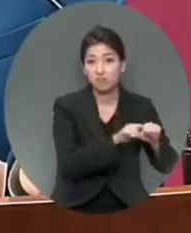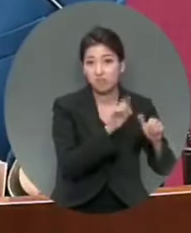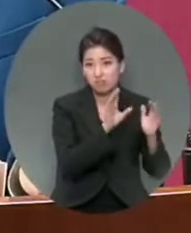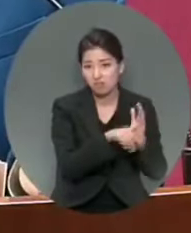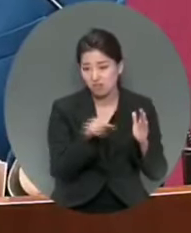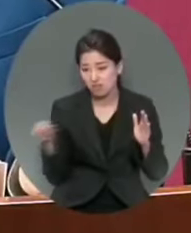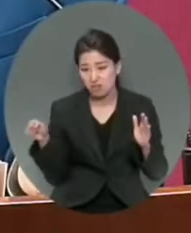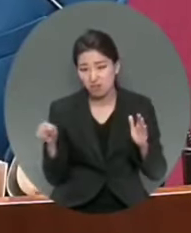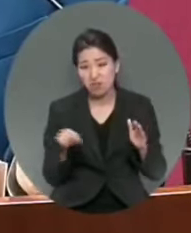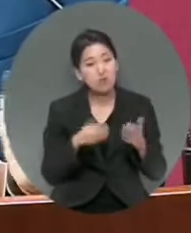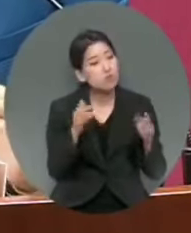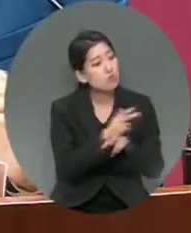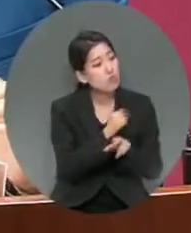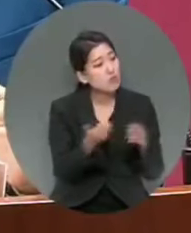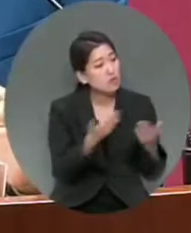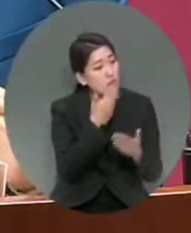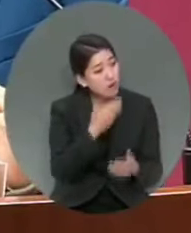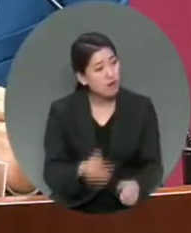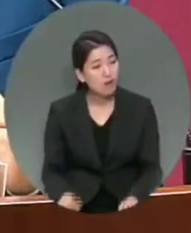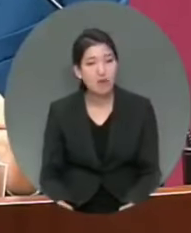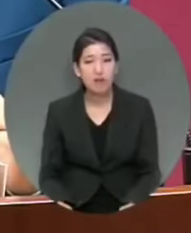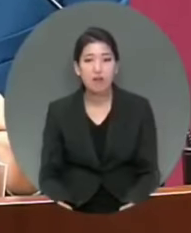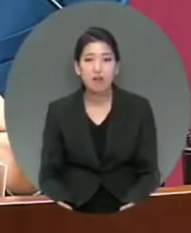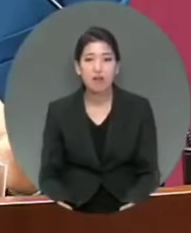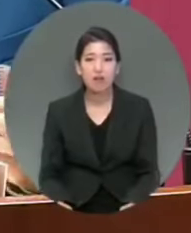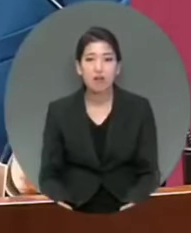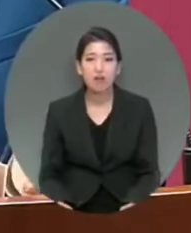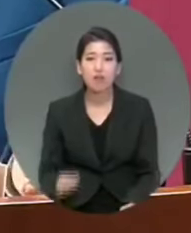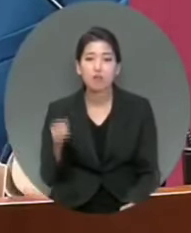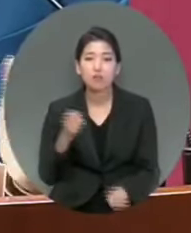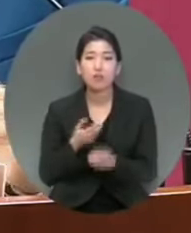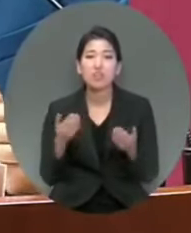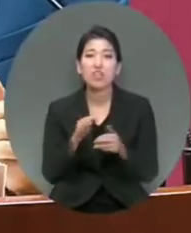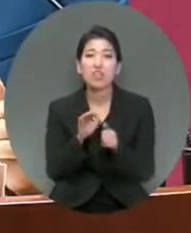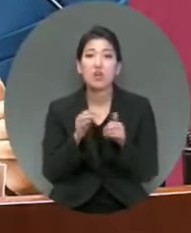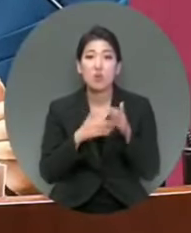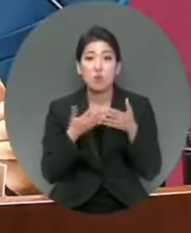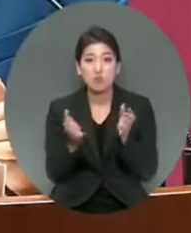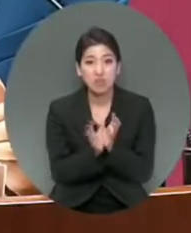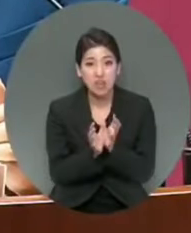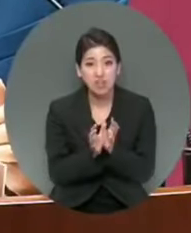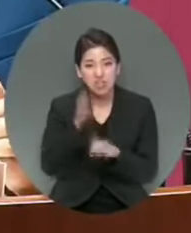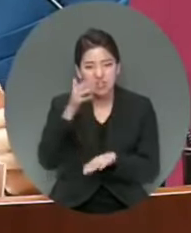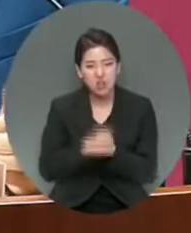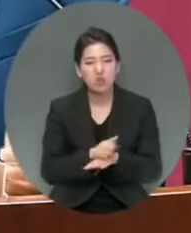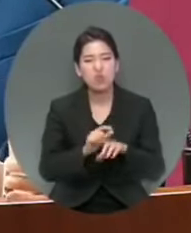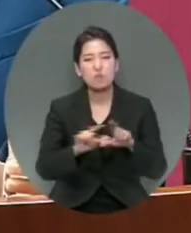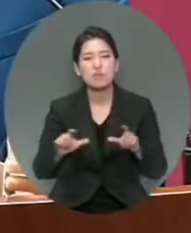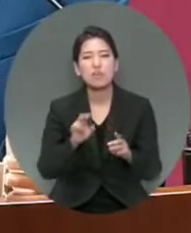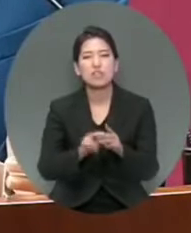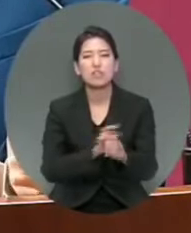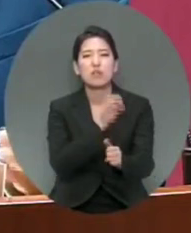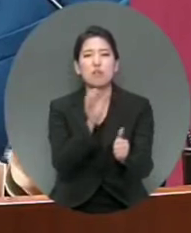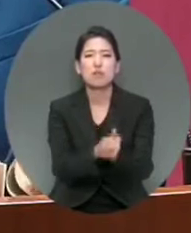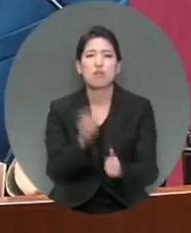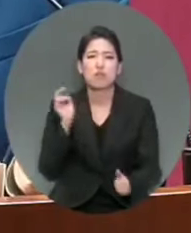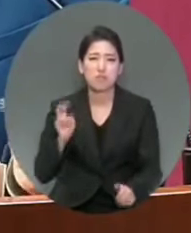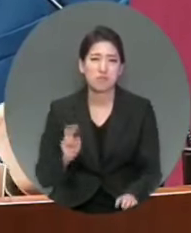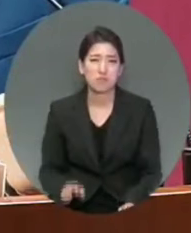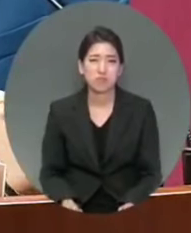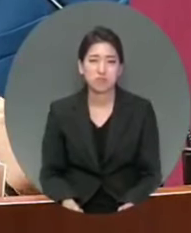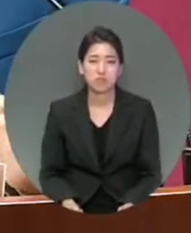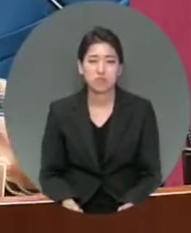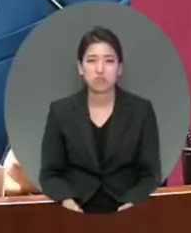인력공단도 마찬가지예요. 이거 인력공단에서 이 교육업무 하지 않습니다. 결국 여기도 민간 이탁을 주게 되겠죠. 그렇다면은